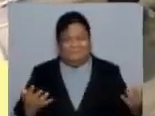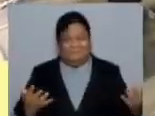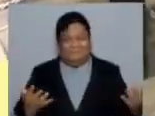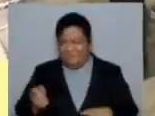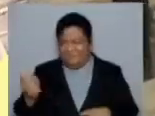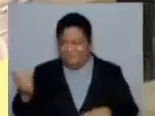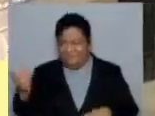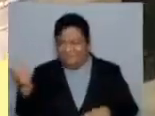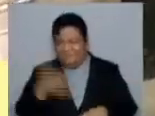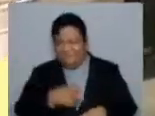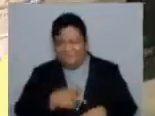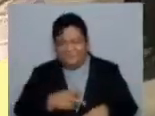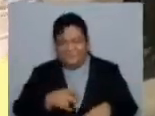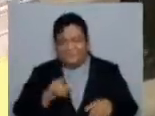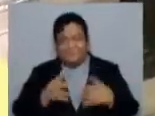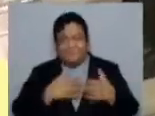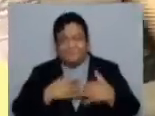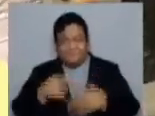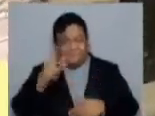isang kisap mata.